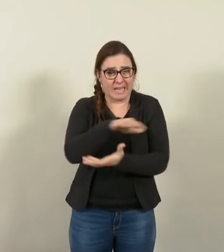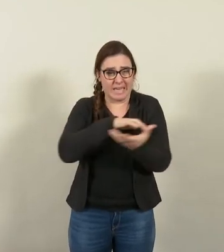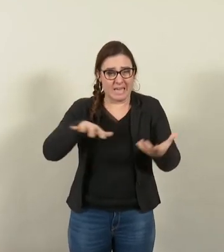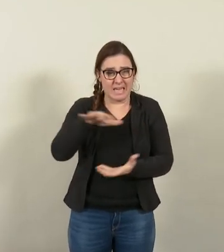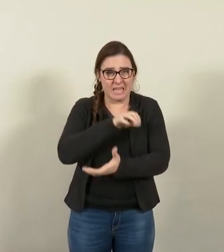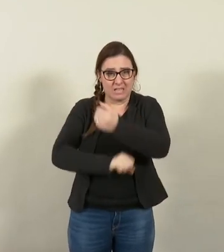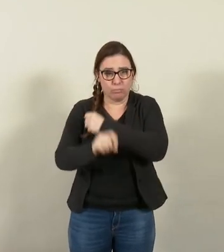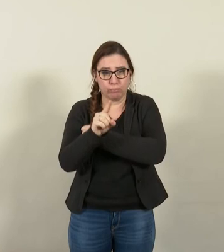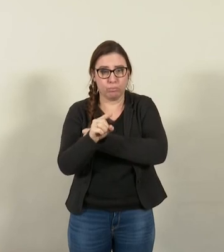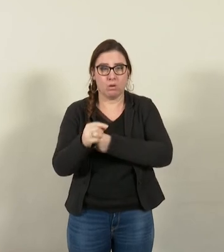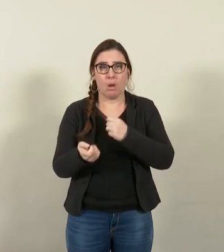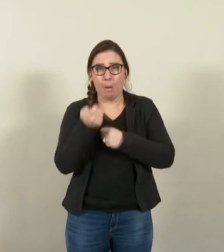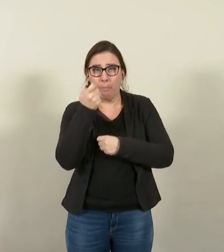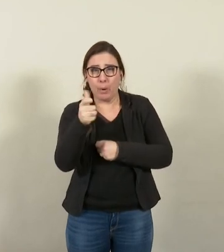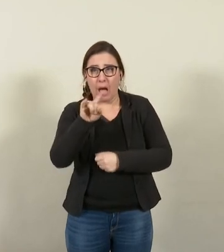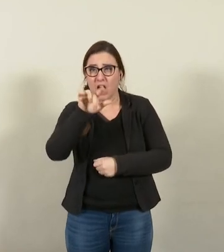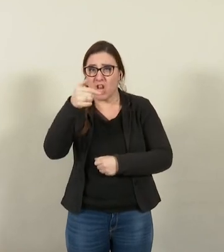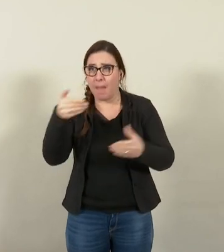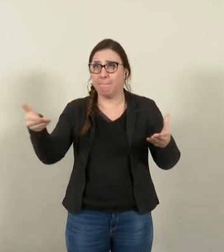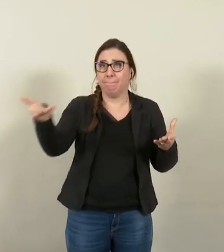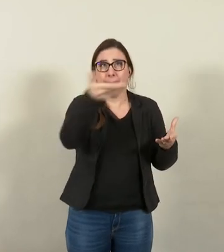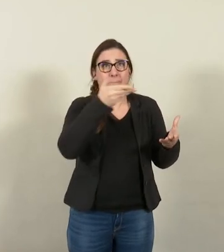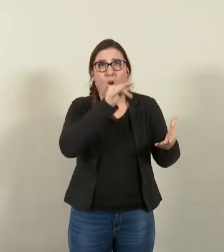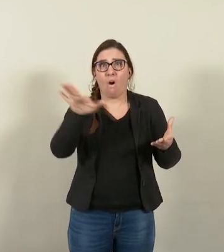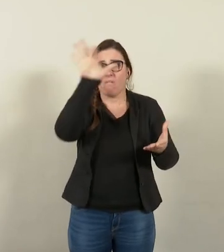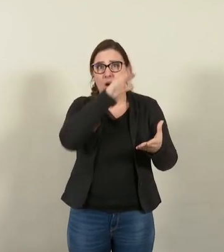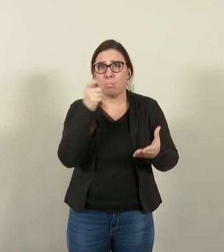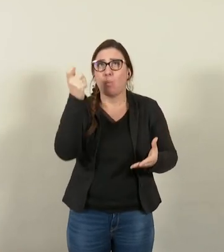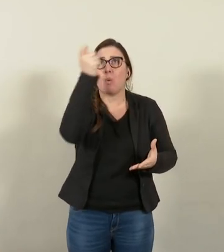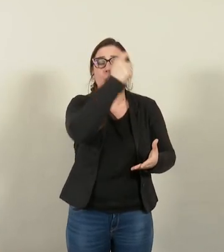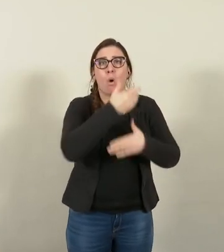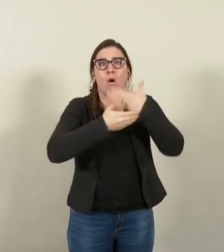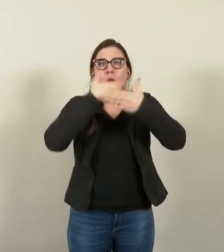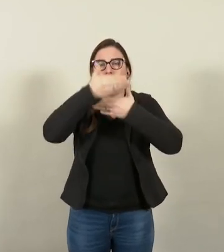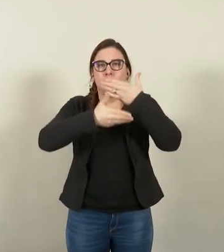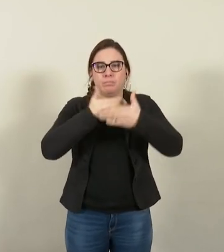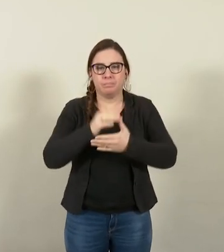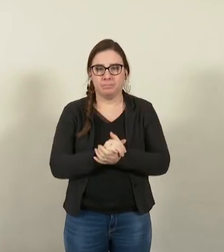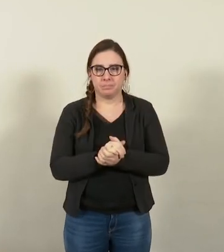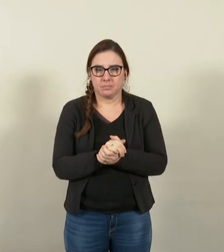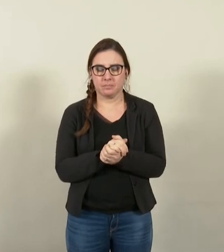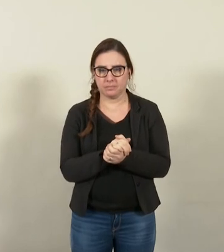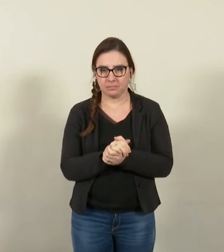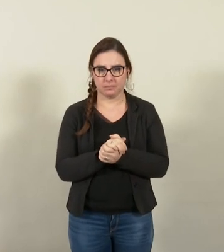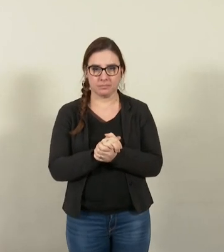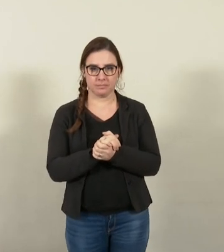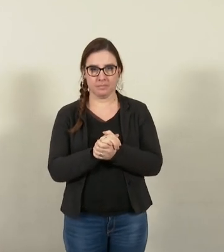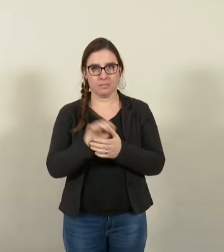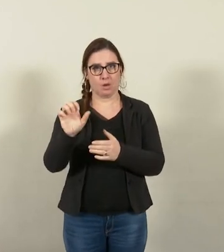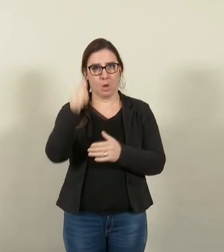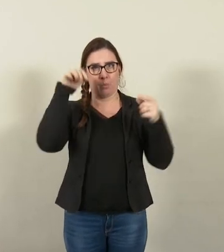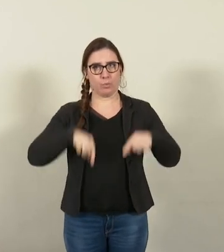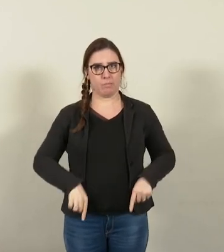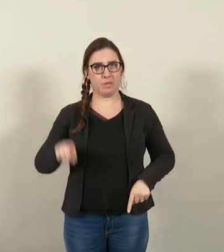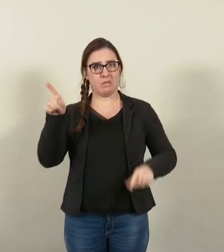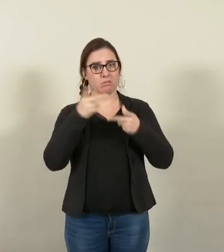eu aussi peu de logements sociaux construit la prè guerre partout en France et que le les propos du Premier ministre ont